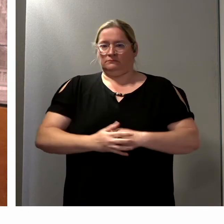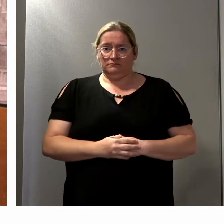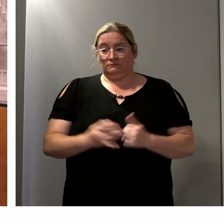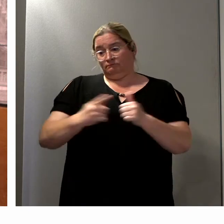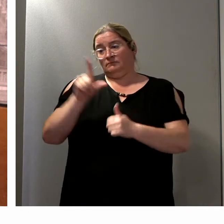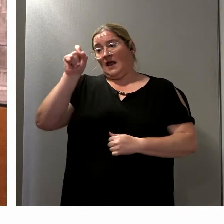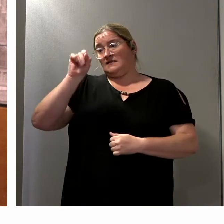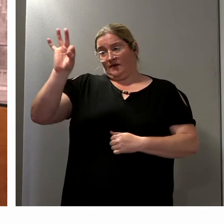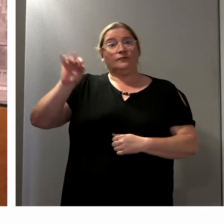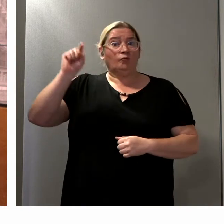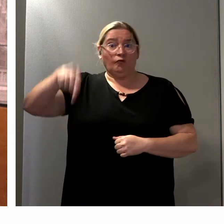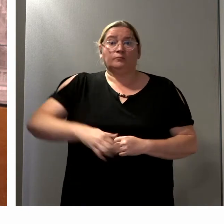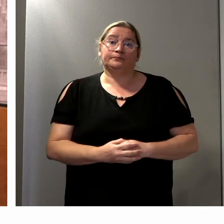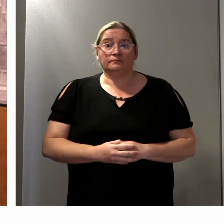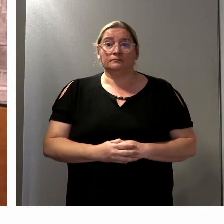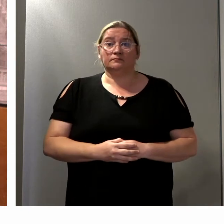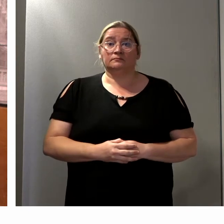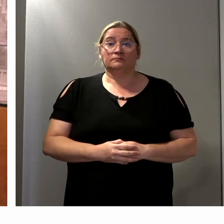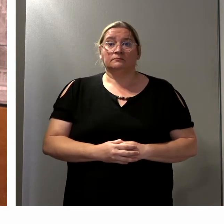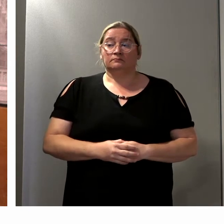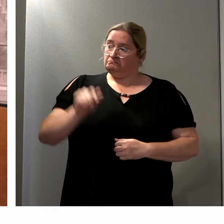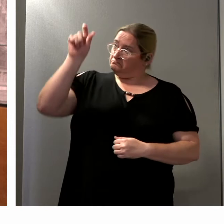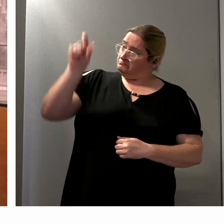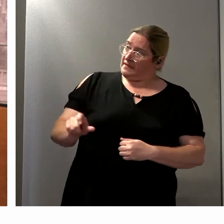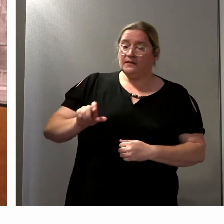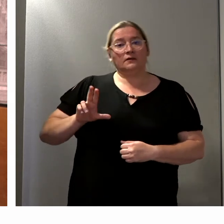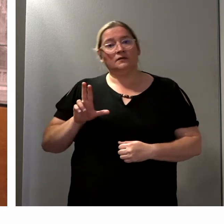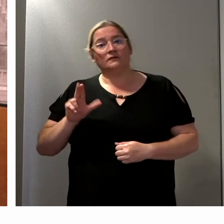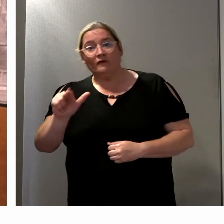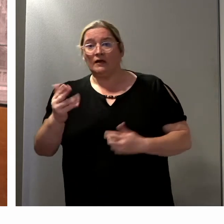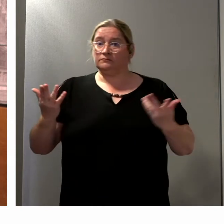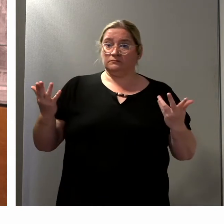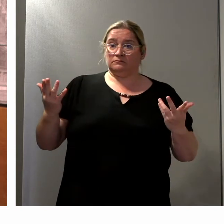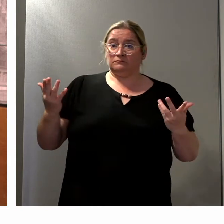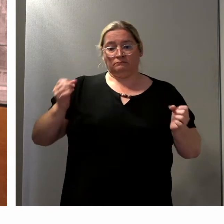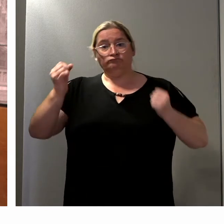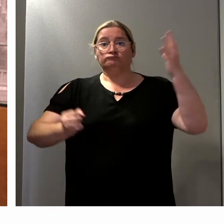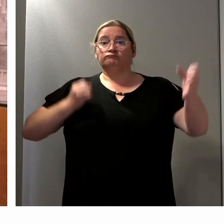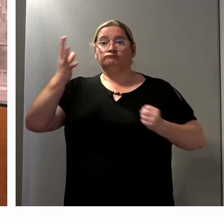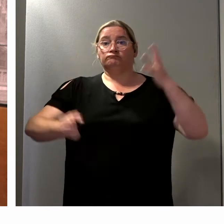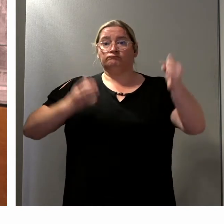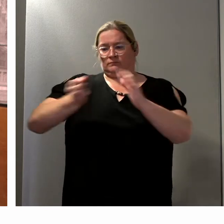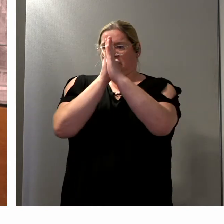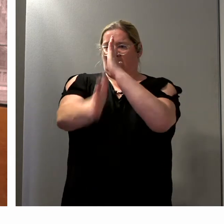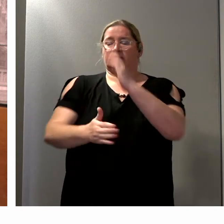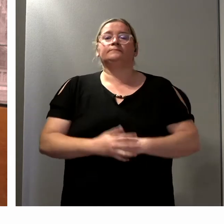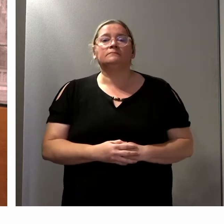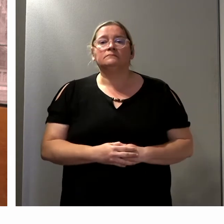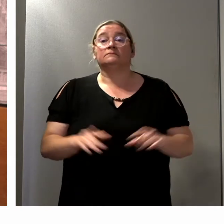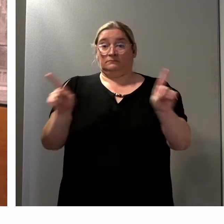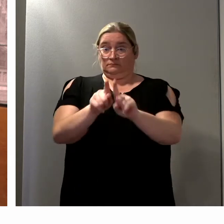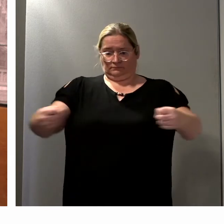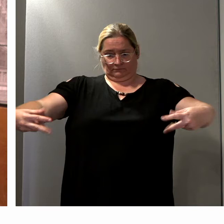mise en LSF, donc avec une personne qui va la signer en direct, mais également d'avoir